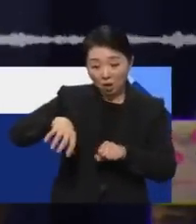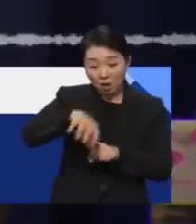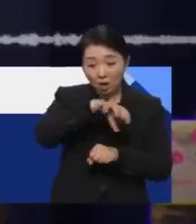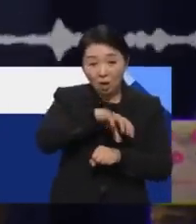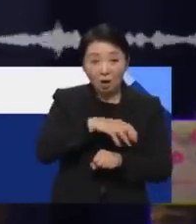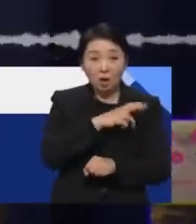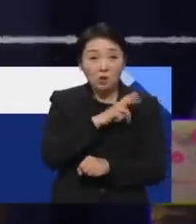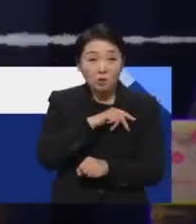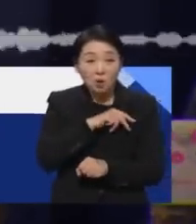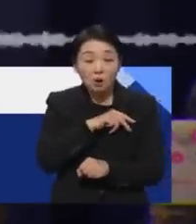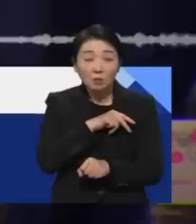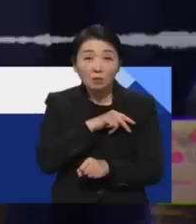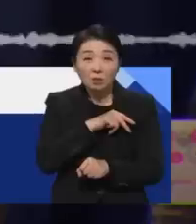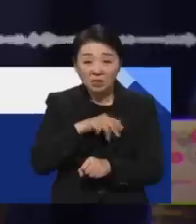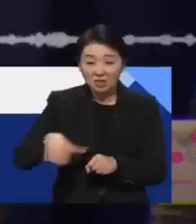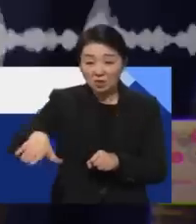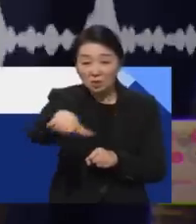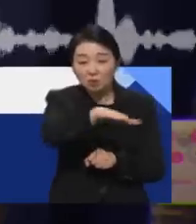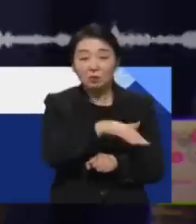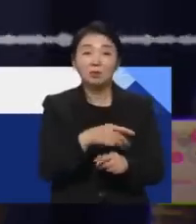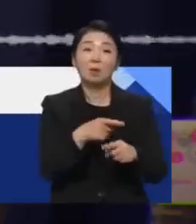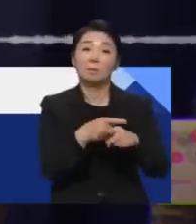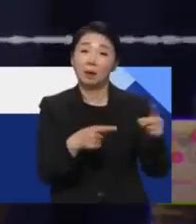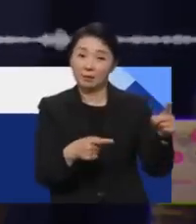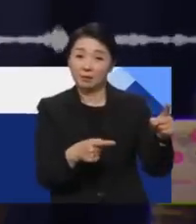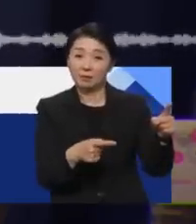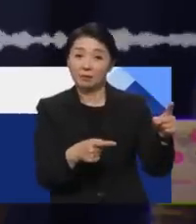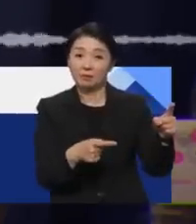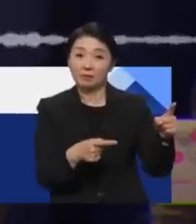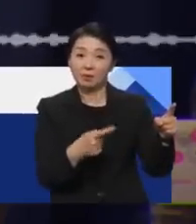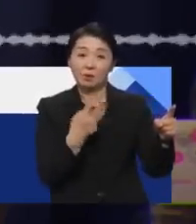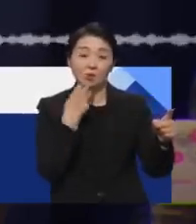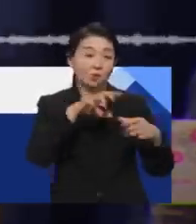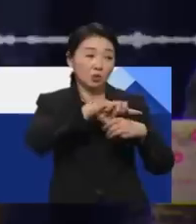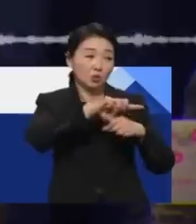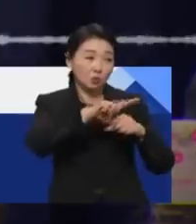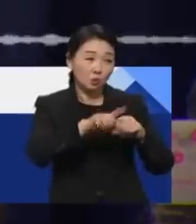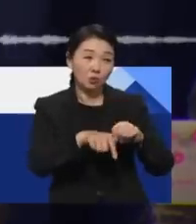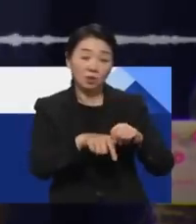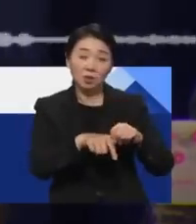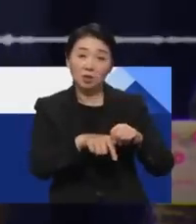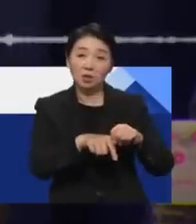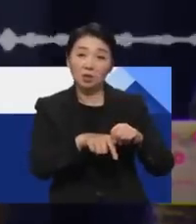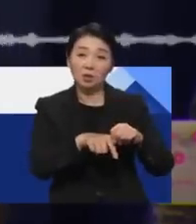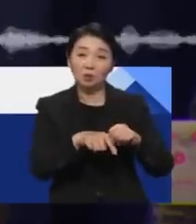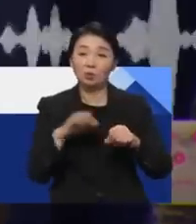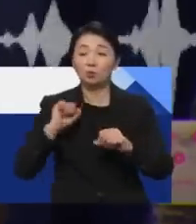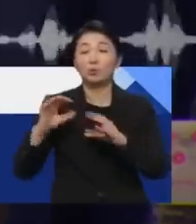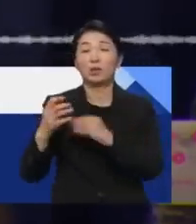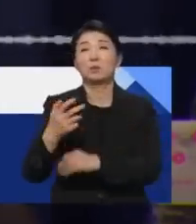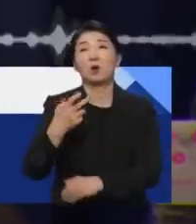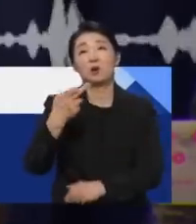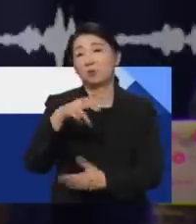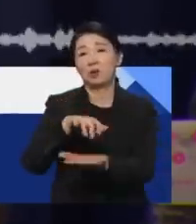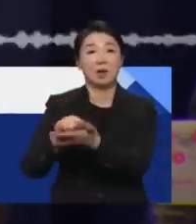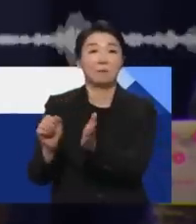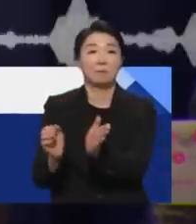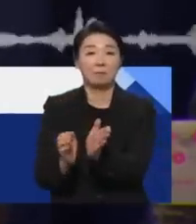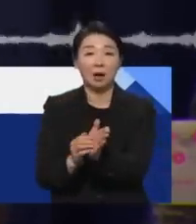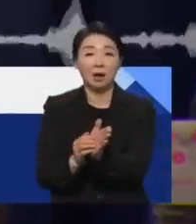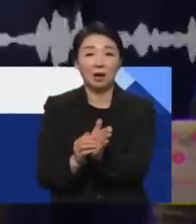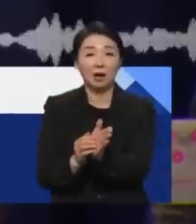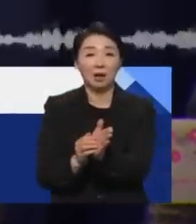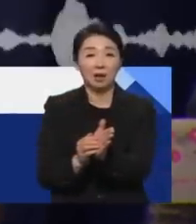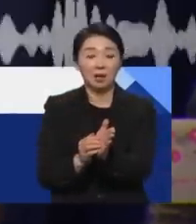중에 절반에 해당되는데 우리 당은 수도권에서 17석밖에는 없습니다. 지금 그렇죠? 그러면